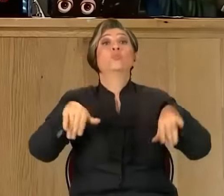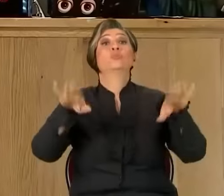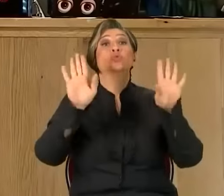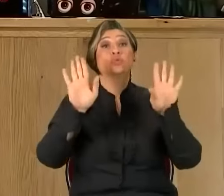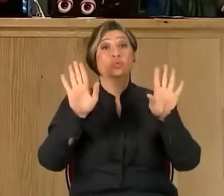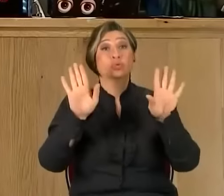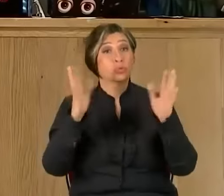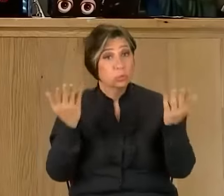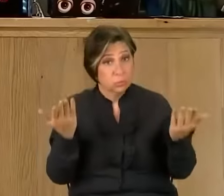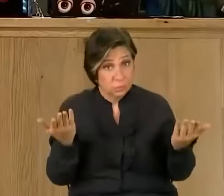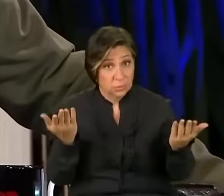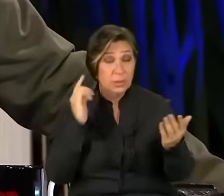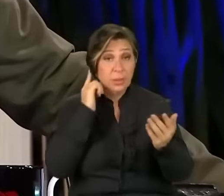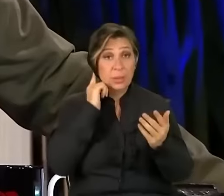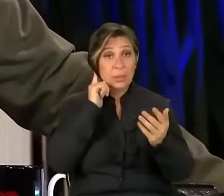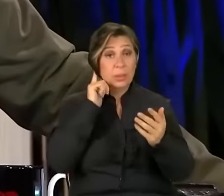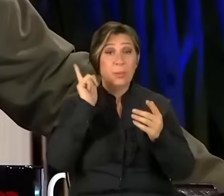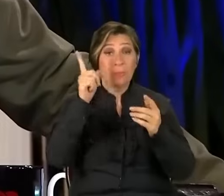Durduramıyoruz.